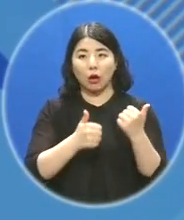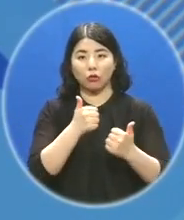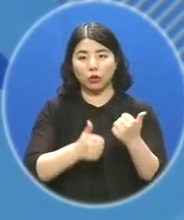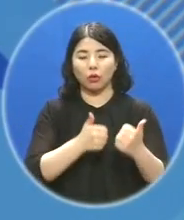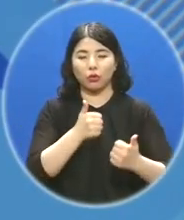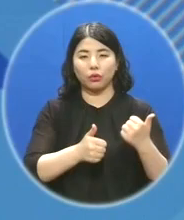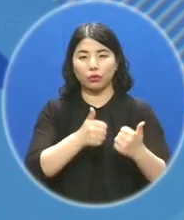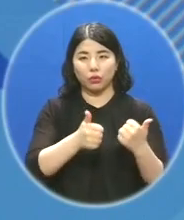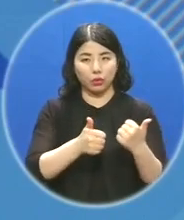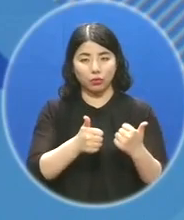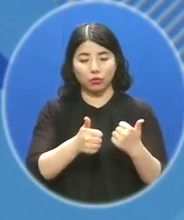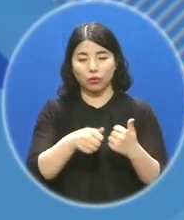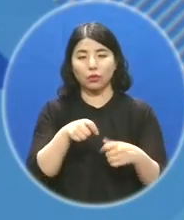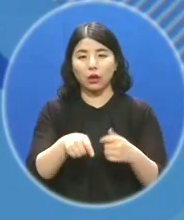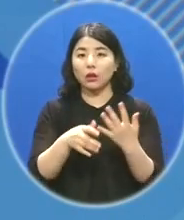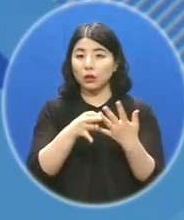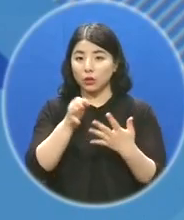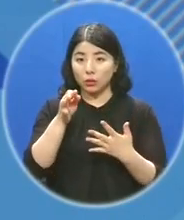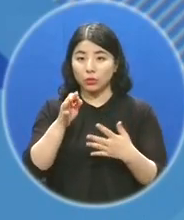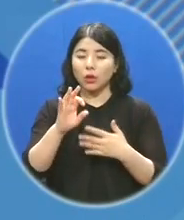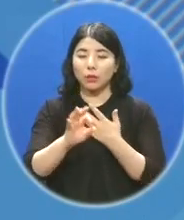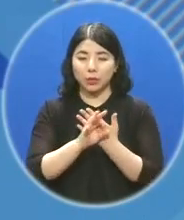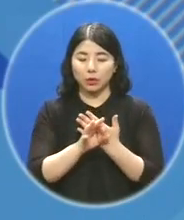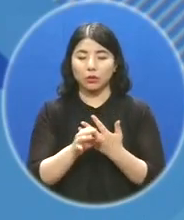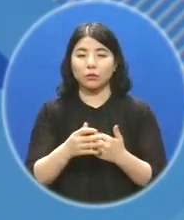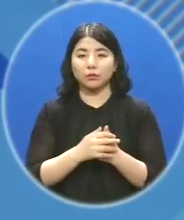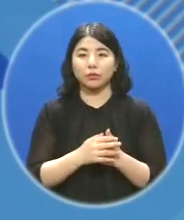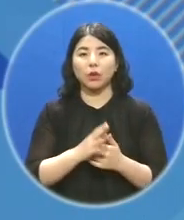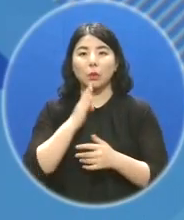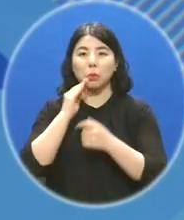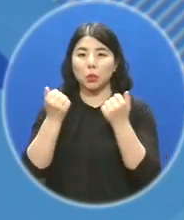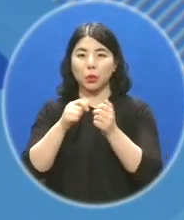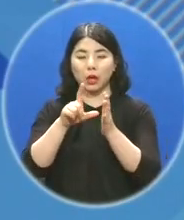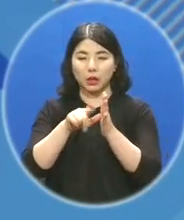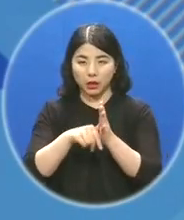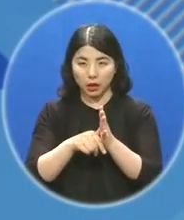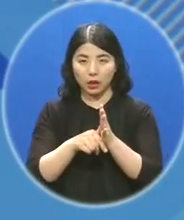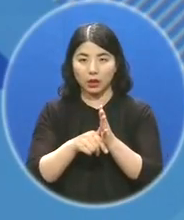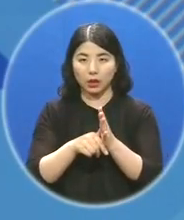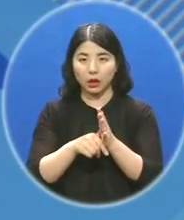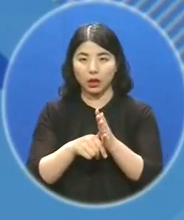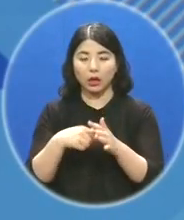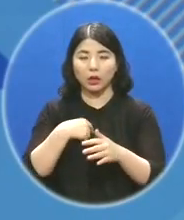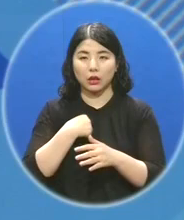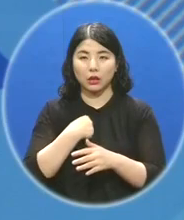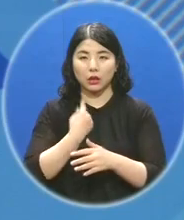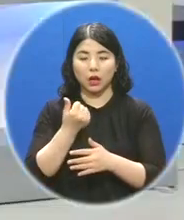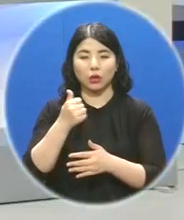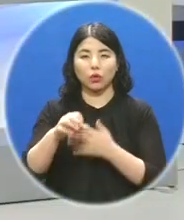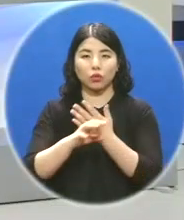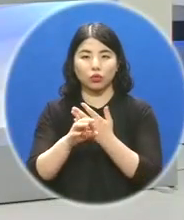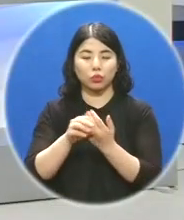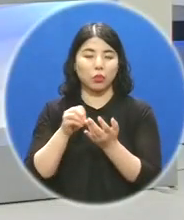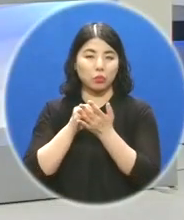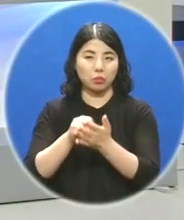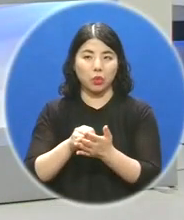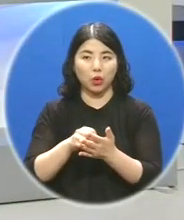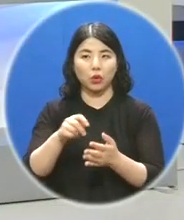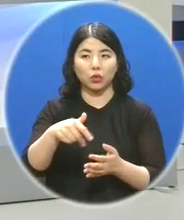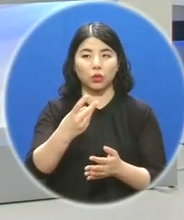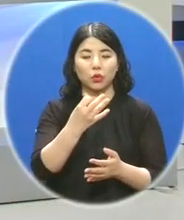해서 거기서 이제 선출이 되신 분이 네, 본회의에서 본회의에서 이제 그 단독 후보로 이제 네, 나름의 것이죠. 교황